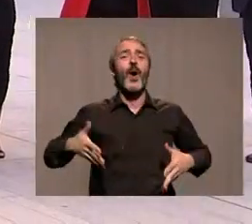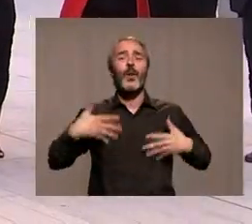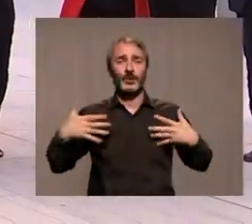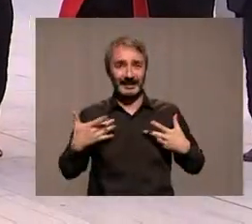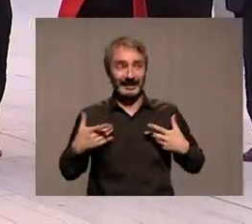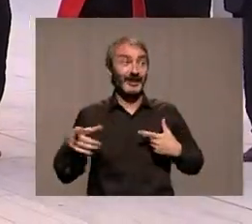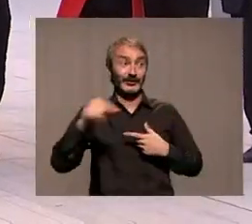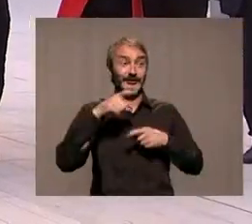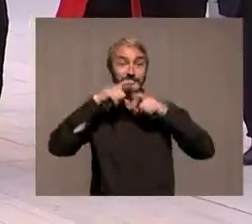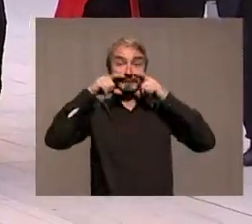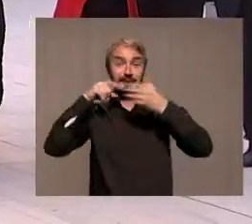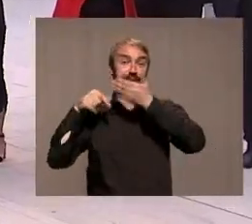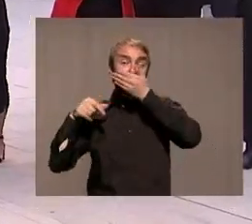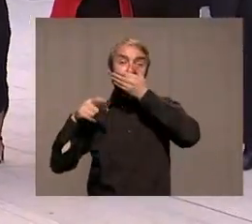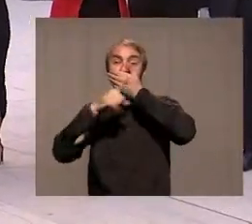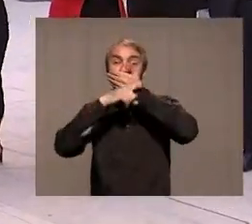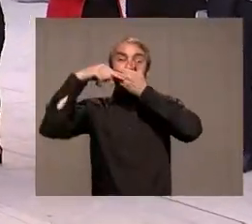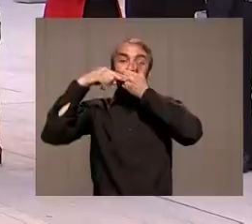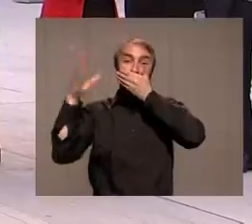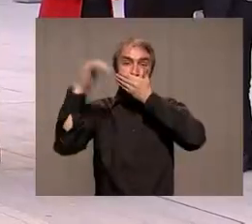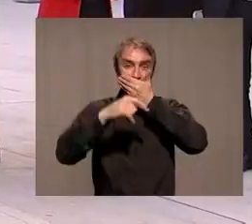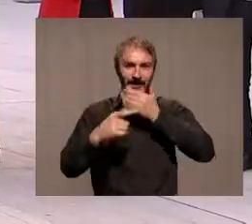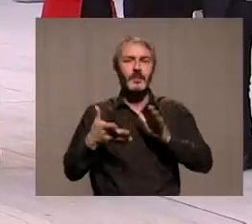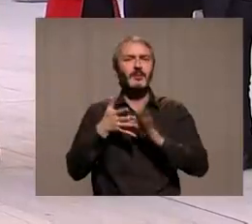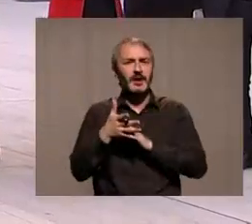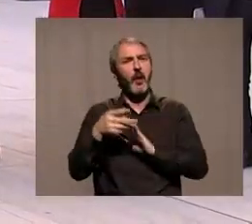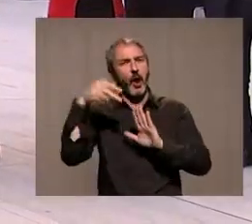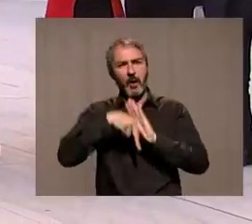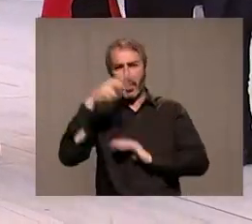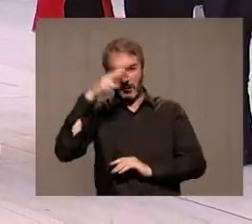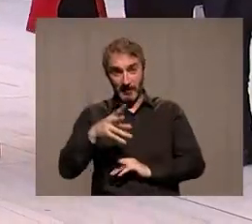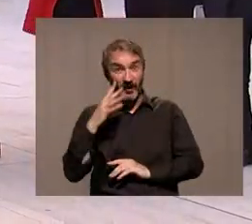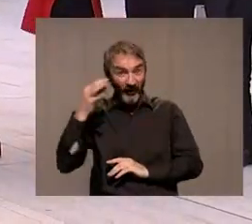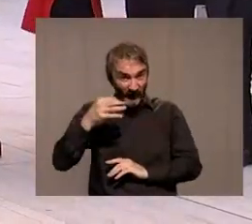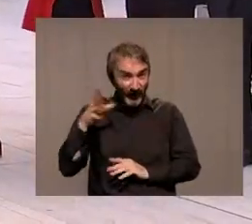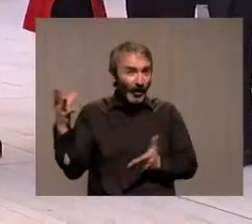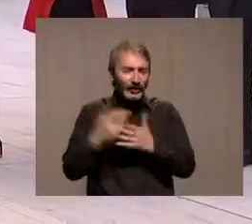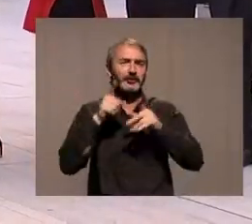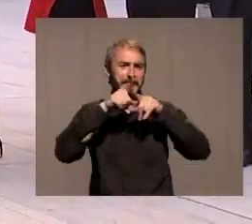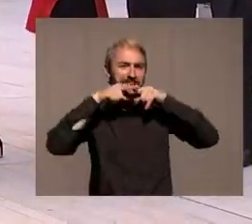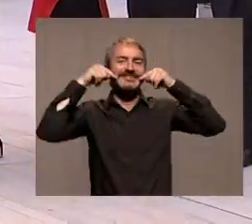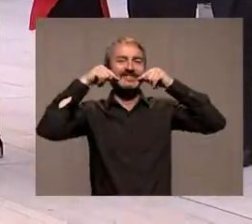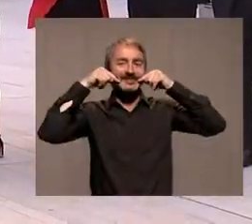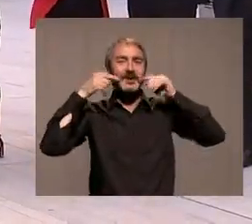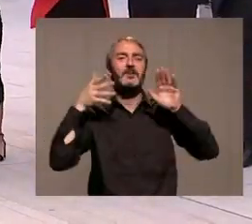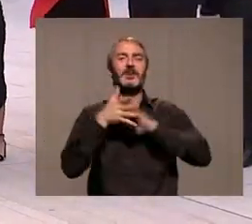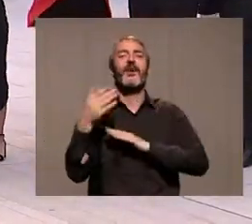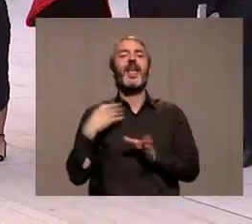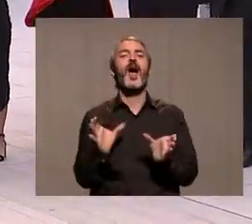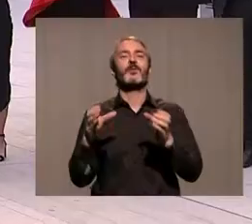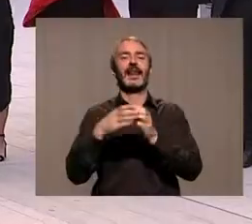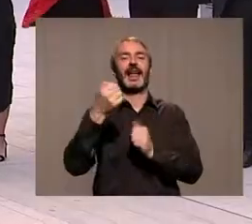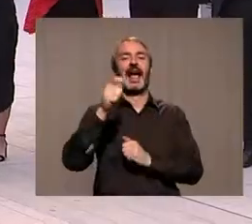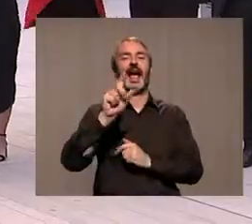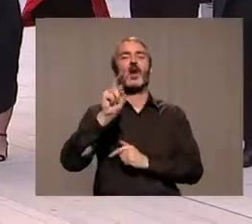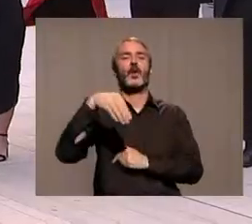duen mascareta, com marquen les normes, però... Perquè ho fan bé, perquè ho fan bé. Però somriuen, perquè ja formen part de la comunitat alumni de